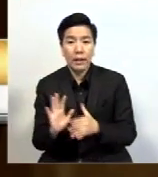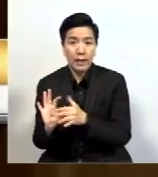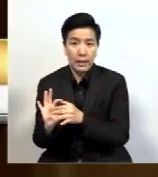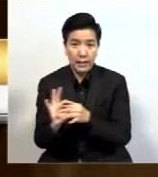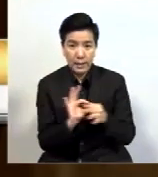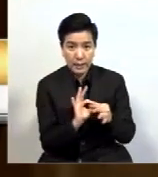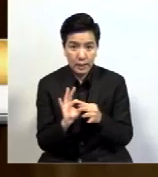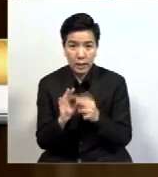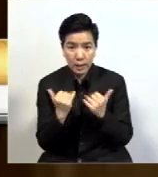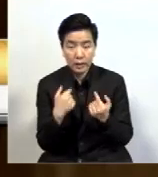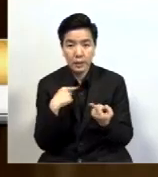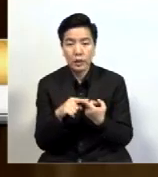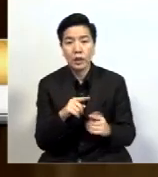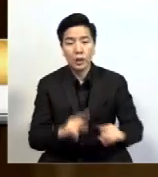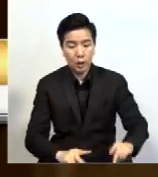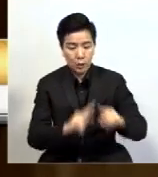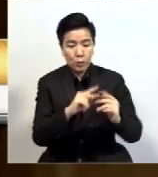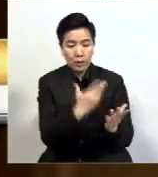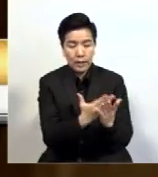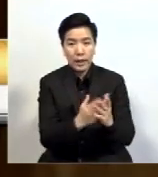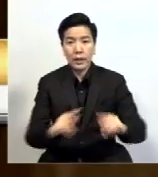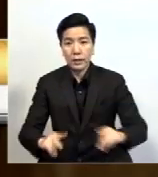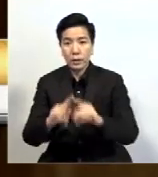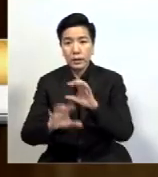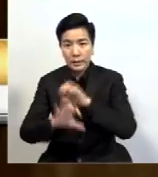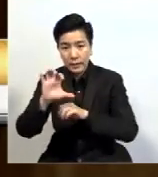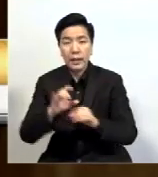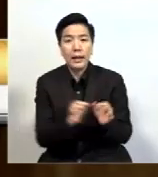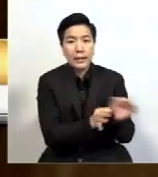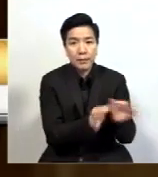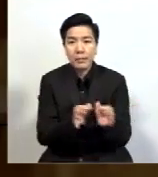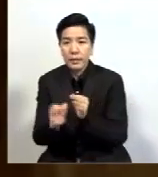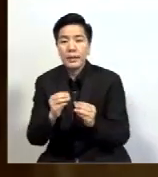เหล่านี้ผมจะให้รัฐมนตรีคลังกับรัฐมนตรีมหาดไทยชี้แจงในรายละเอียดเพิ่มเติมนะครับเล็กน้อย